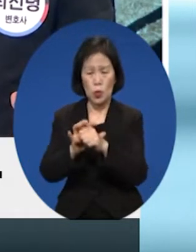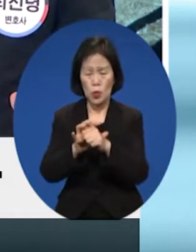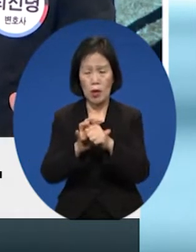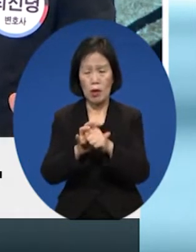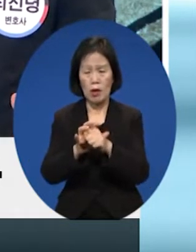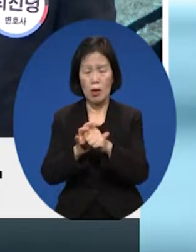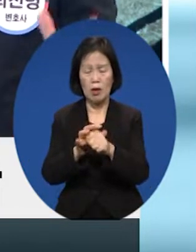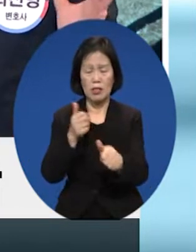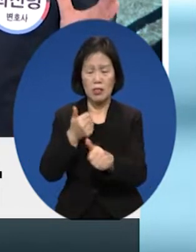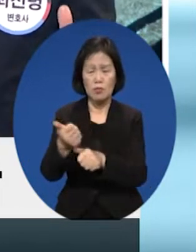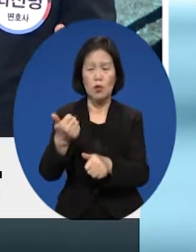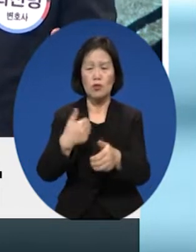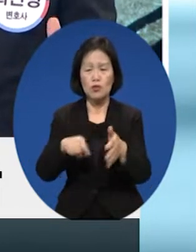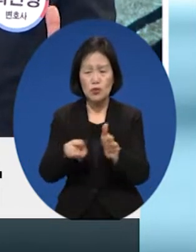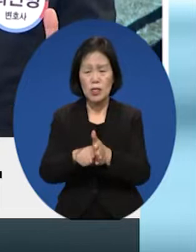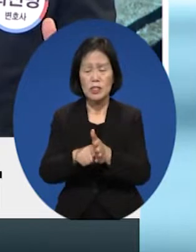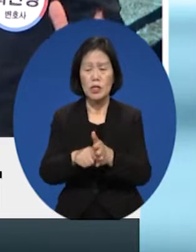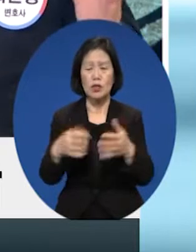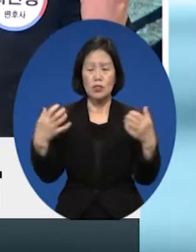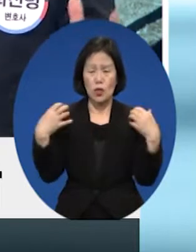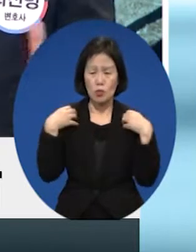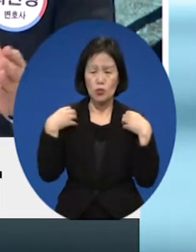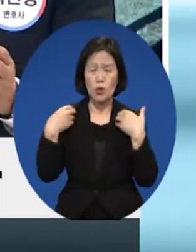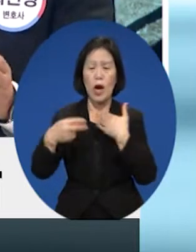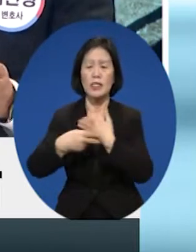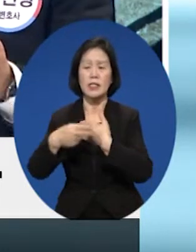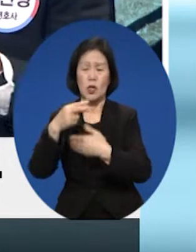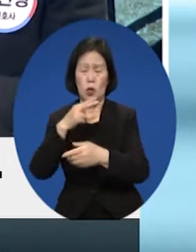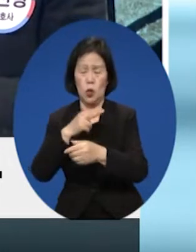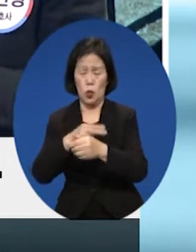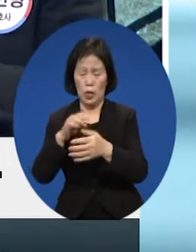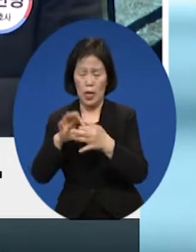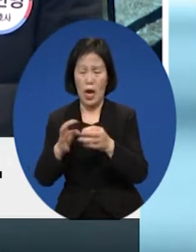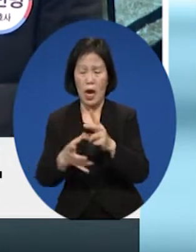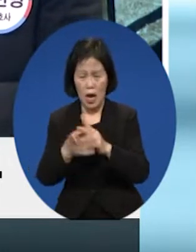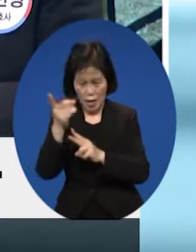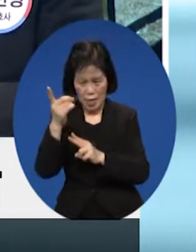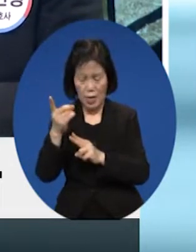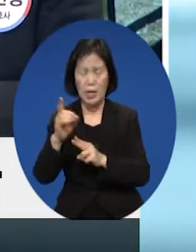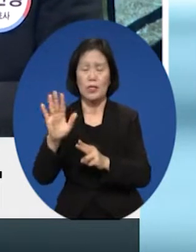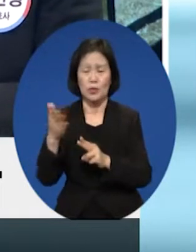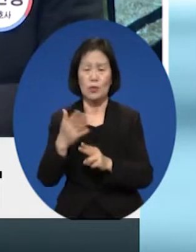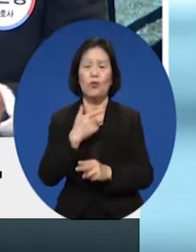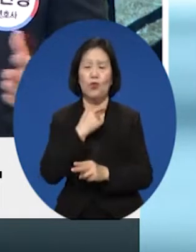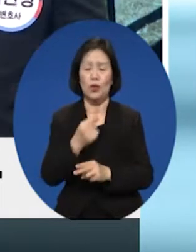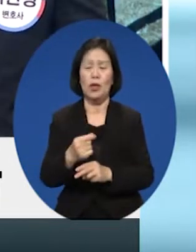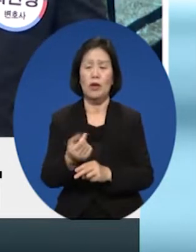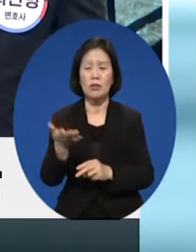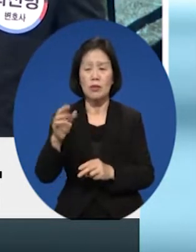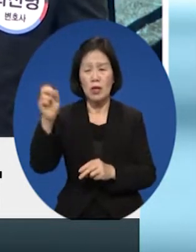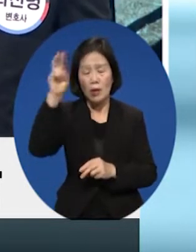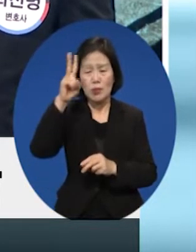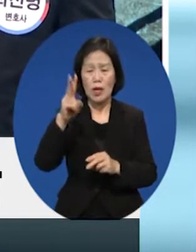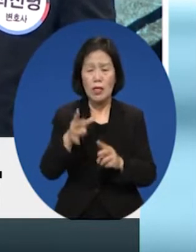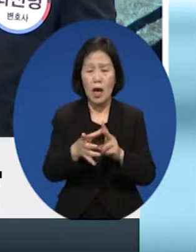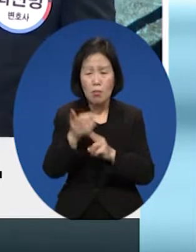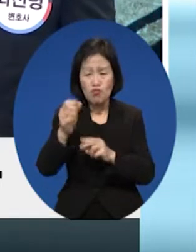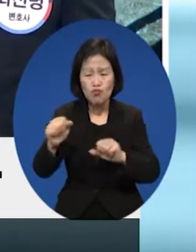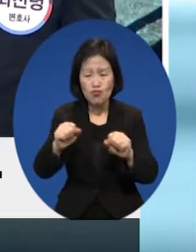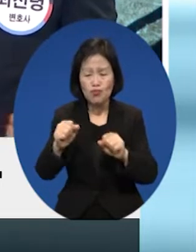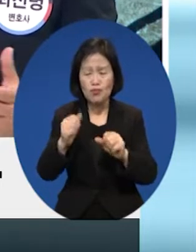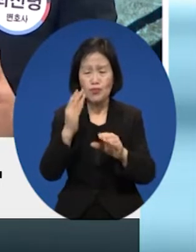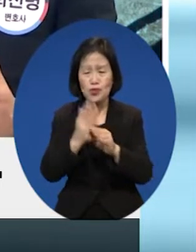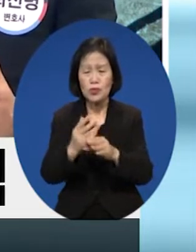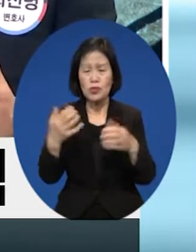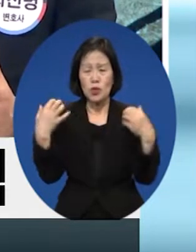관련해서 극복을 하기 위해서 정부와 의료계가 한몸이 돼서 움직여야 될 때인 겁니다. 그런데 갑자기 한몸이 돼서 움직이다가